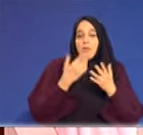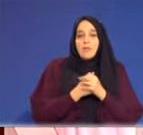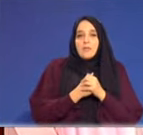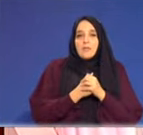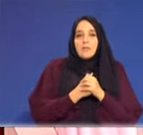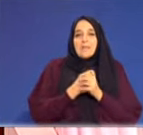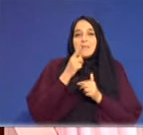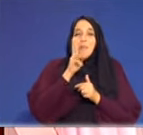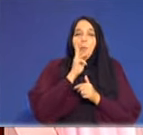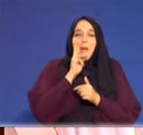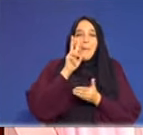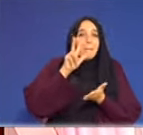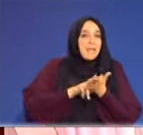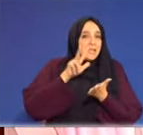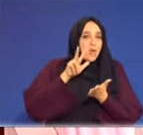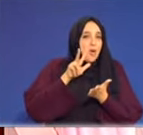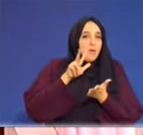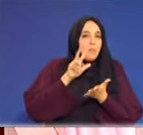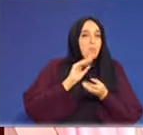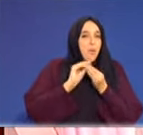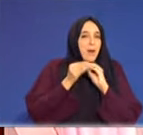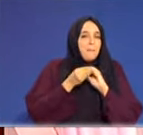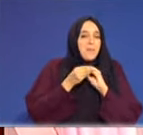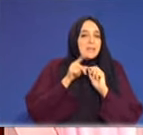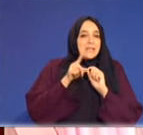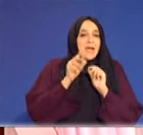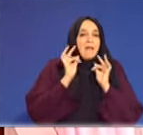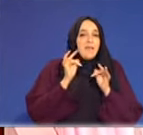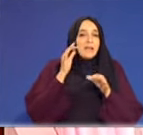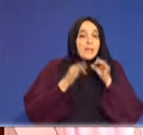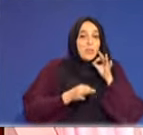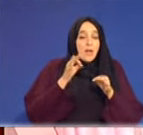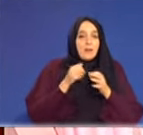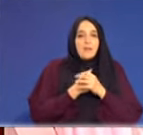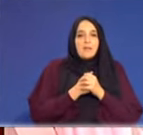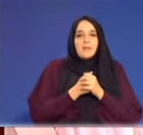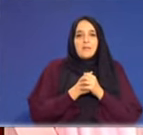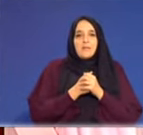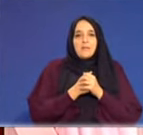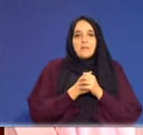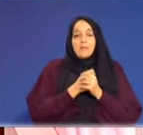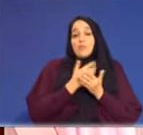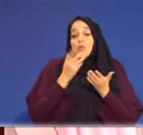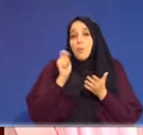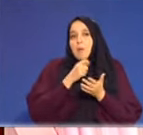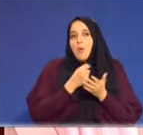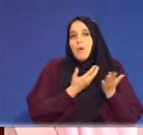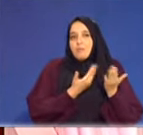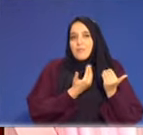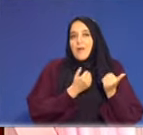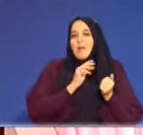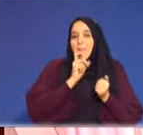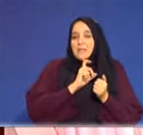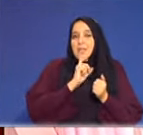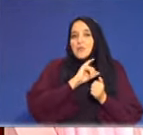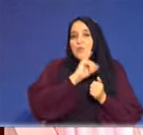في التنفيذ هو إجراء قانوني نعم، إلى غاية تمام التحقيق. ولا بد